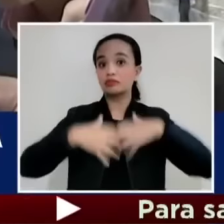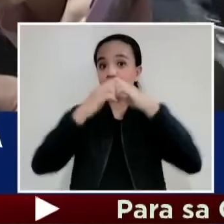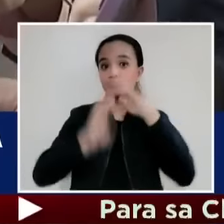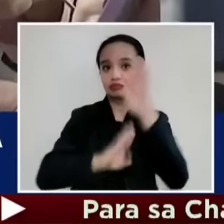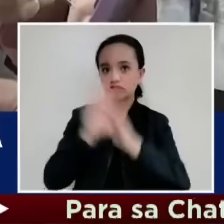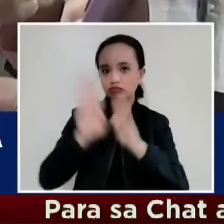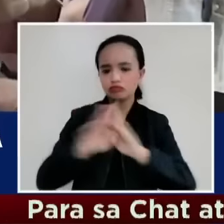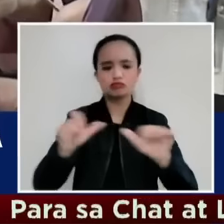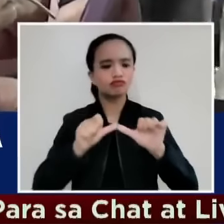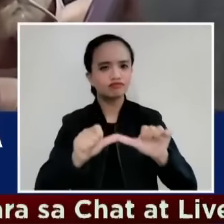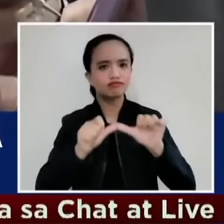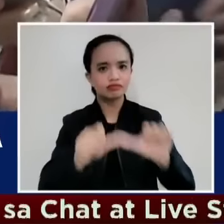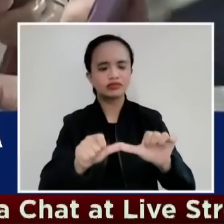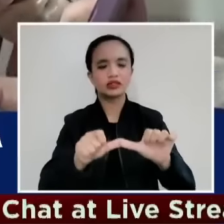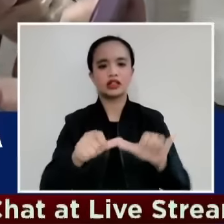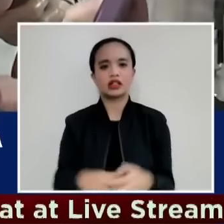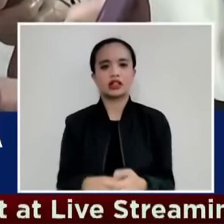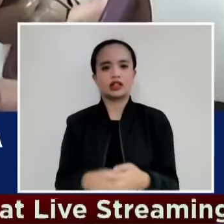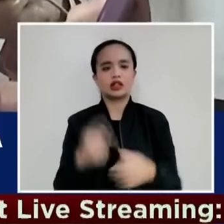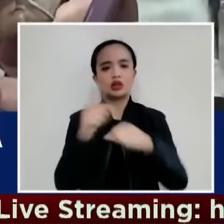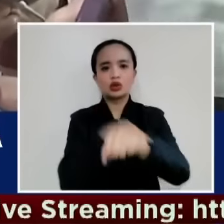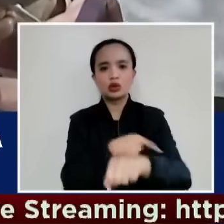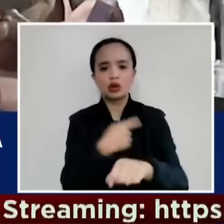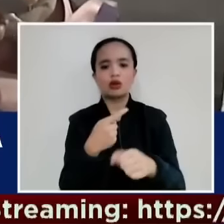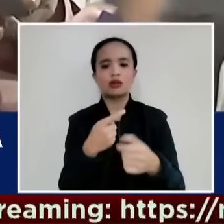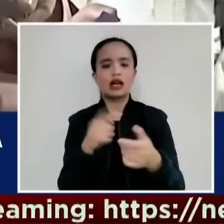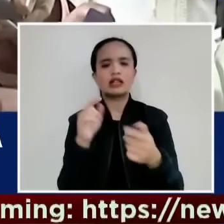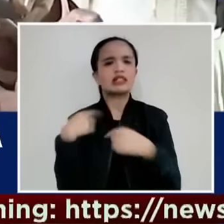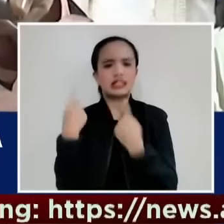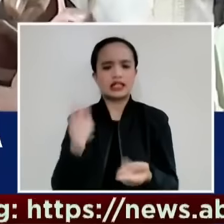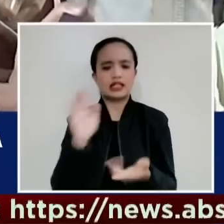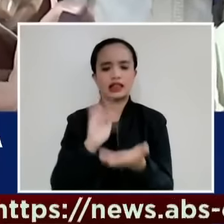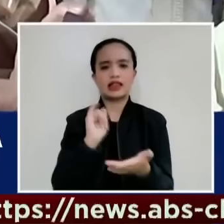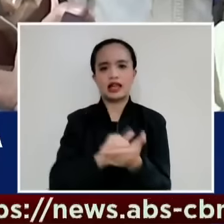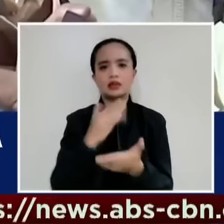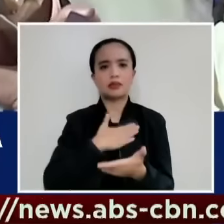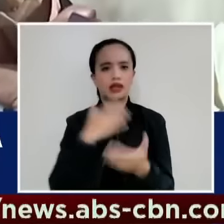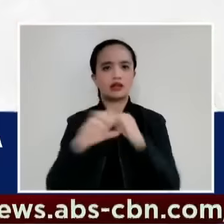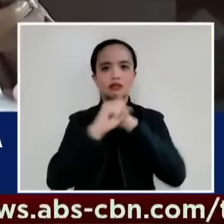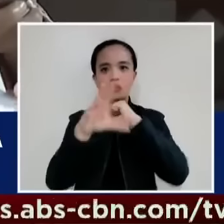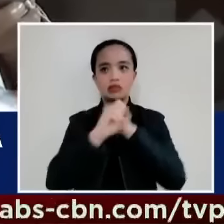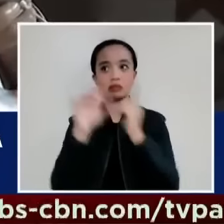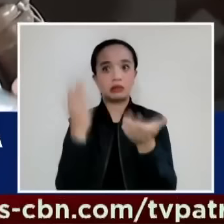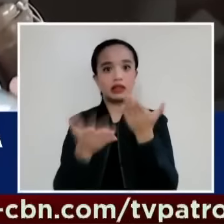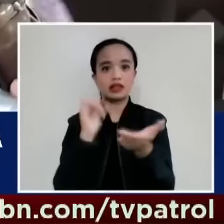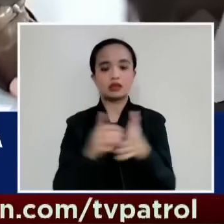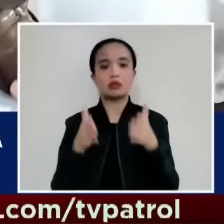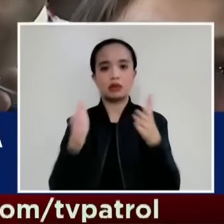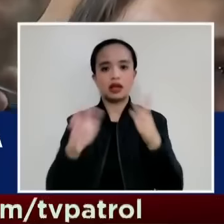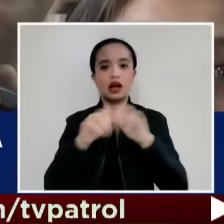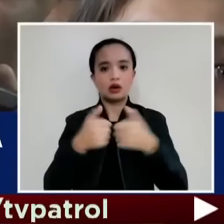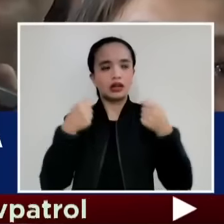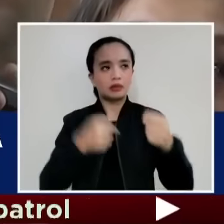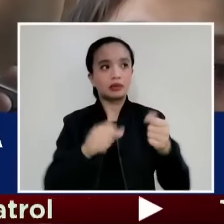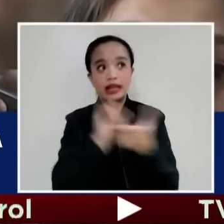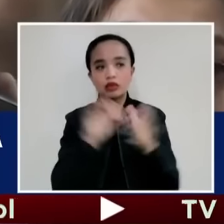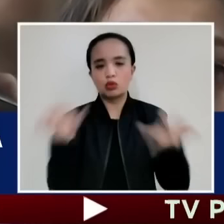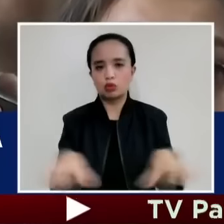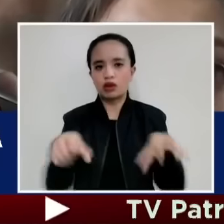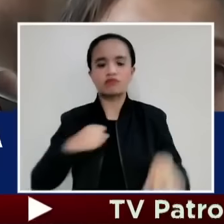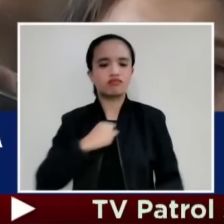tuloy-tuloy. Matagal ko na kasing advocacy yan. And sa palagay ko, yan ang paraan para makahabol tayo. So, trabaho ito sa Senado. Malaking